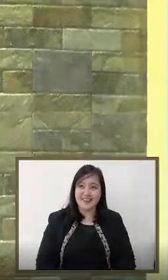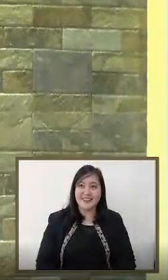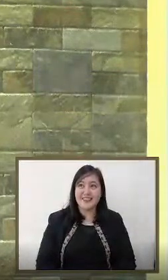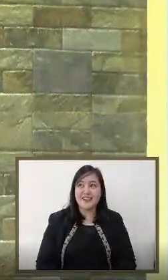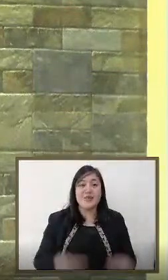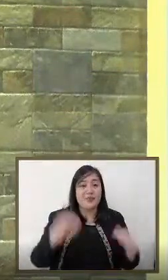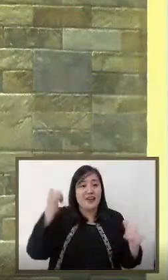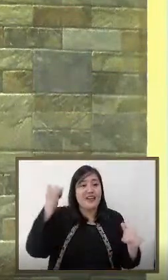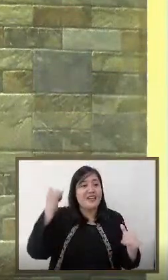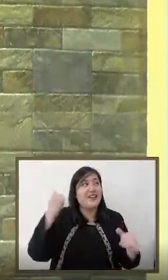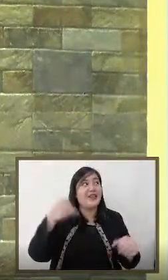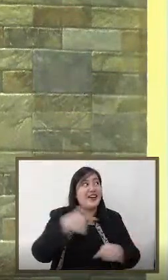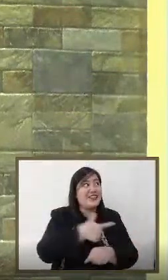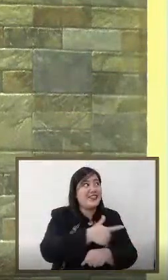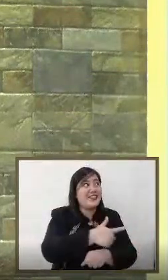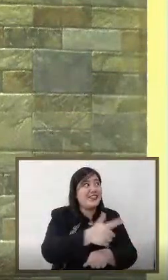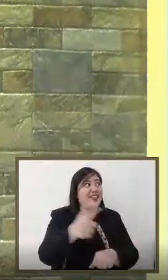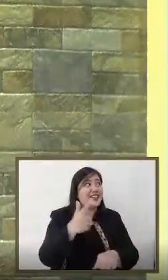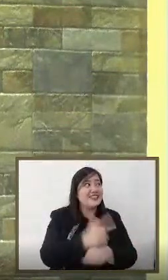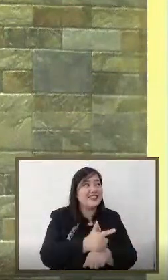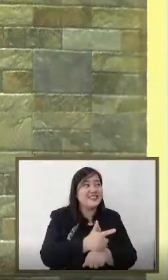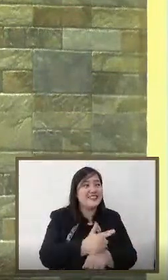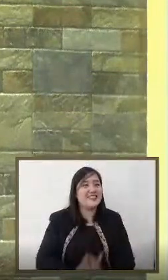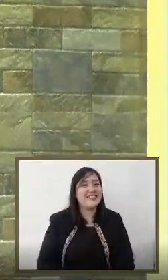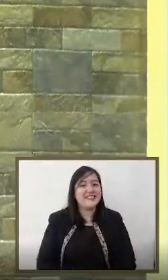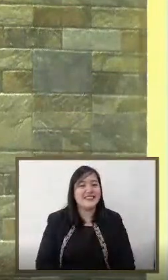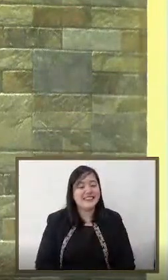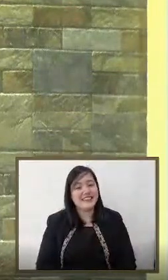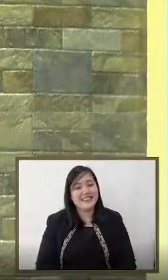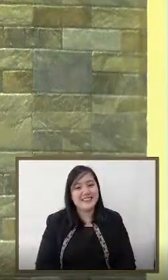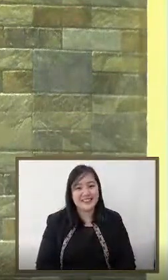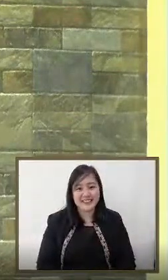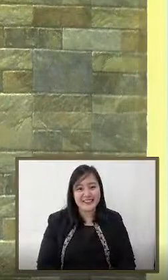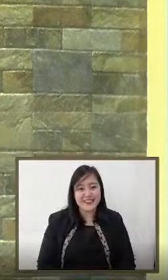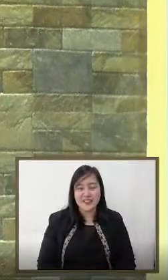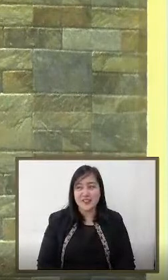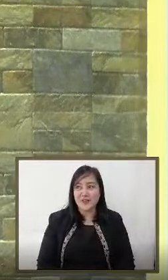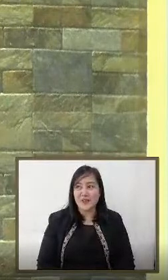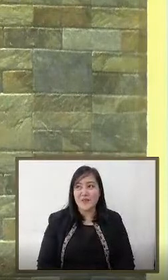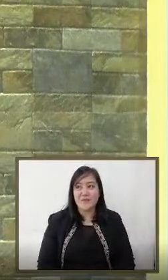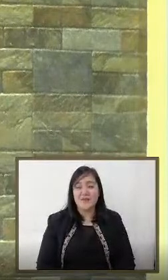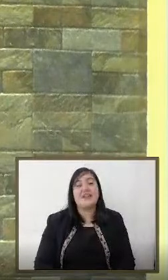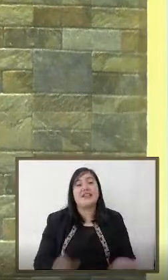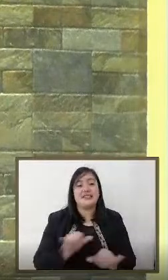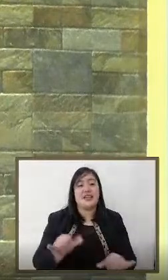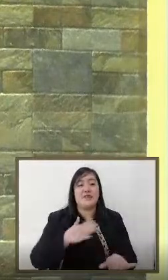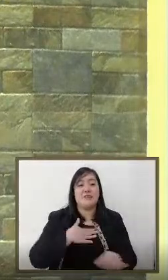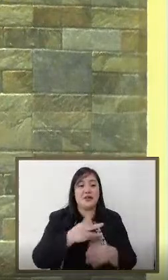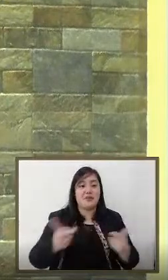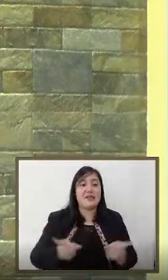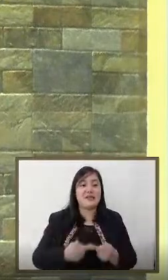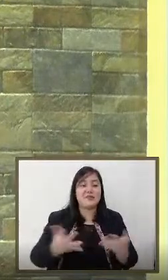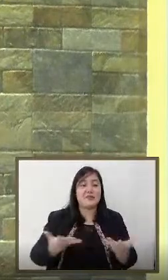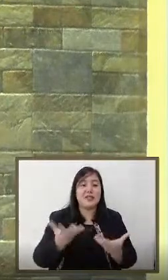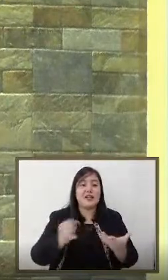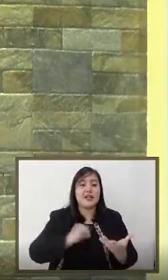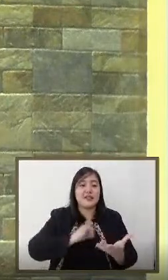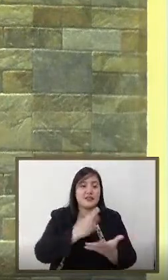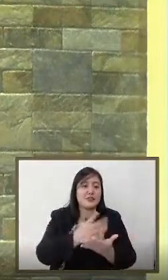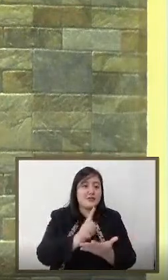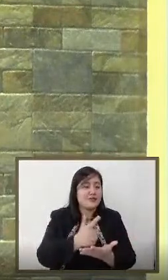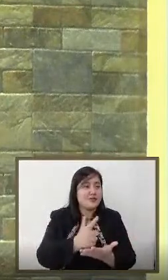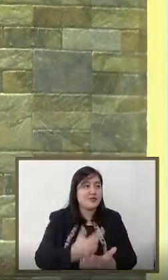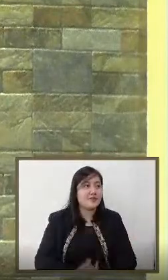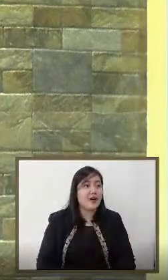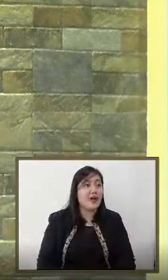minsan hindi pa ako pumunta dun na na-zero ako. Kaya tinawag ko yun na soul winning ground at ayun, nag-enjoy sila na mamigay ng tracks.